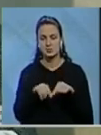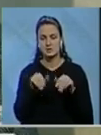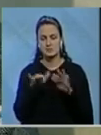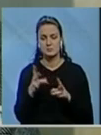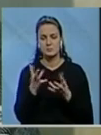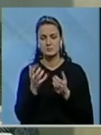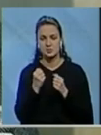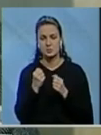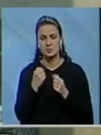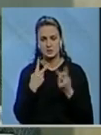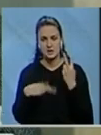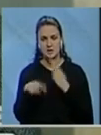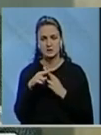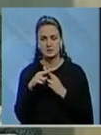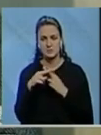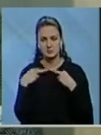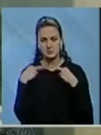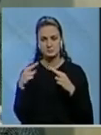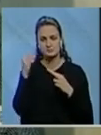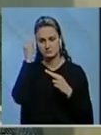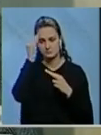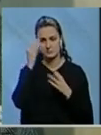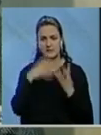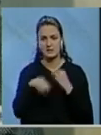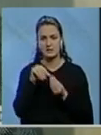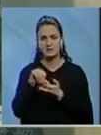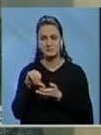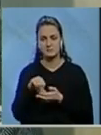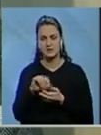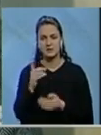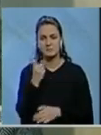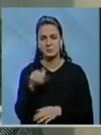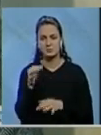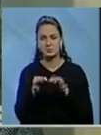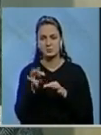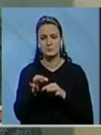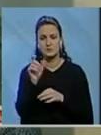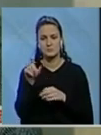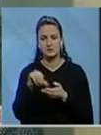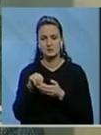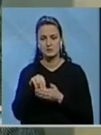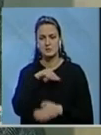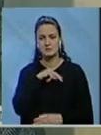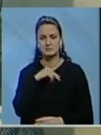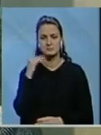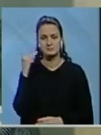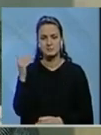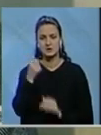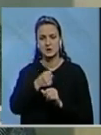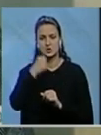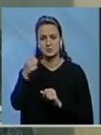უნდა მიიღოს ერთხმად, ანუ ყველა წევრმა, არა მარტო მოსამართლე წევრებმა და პარლამენტის მიერ